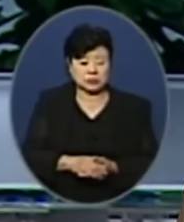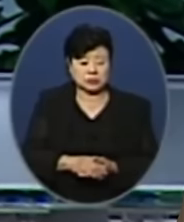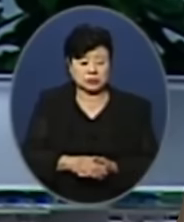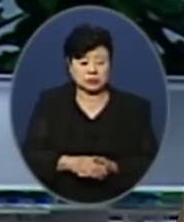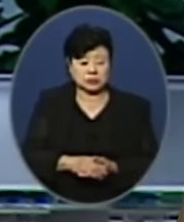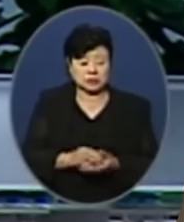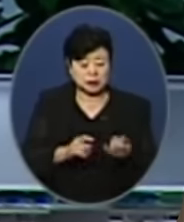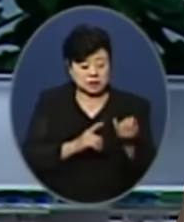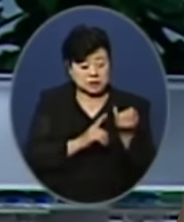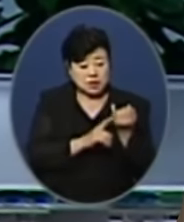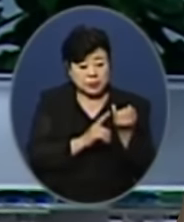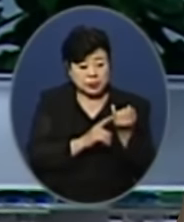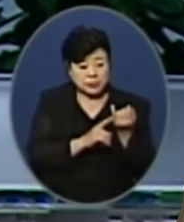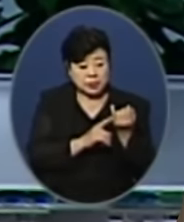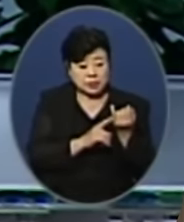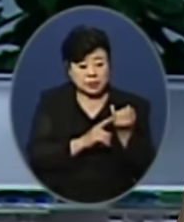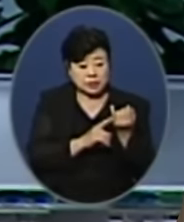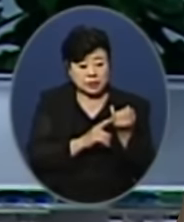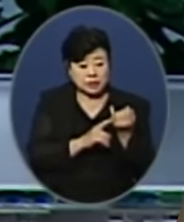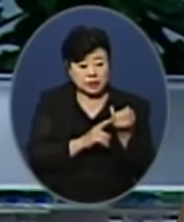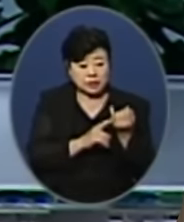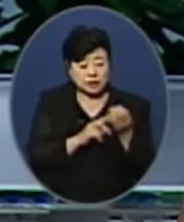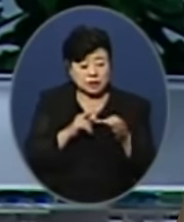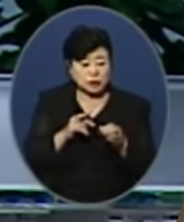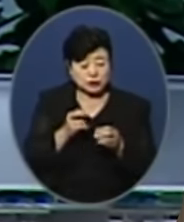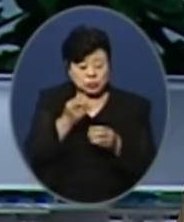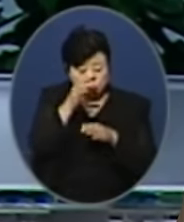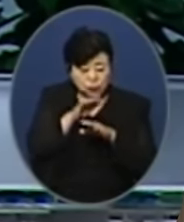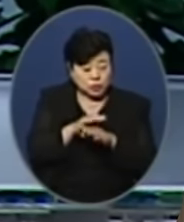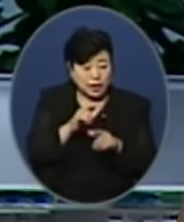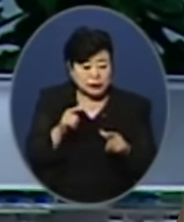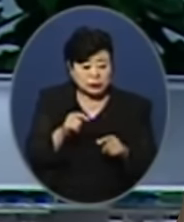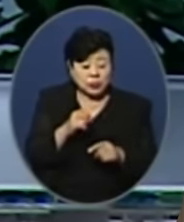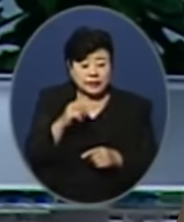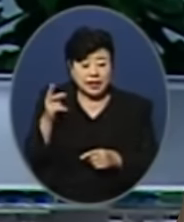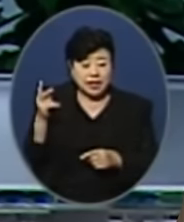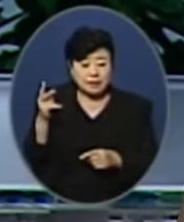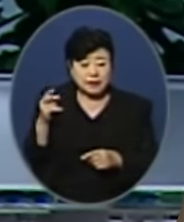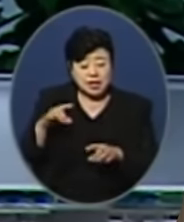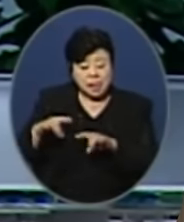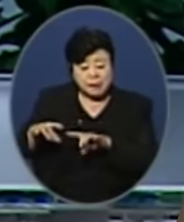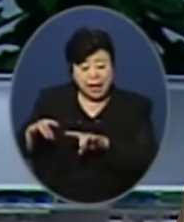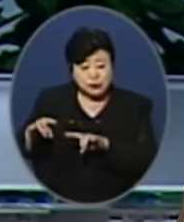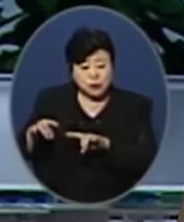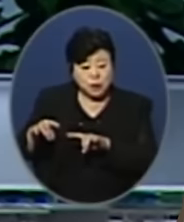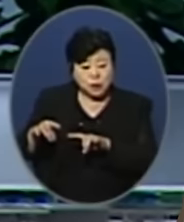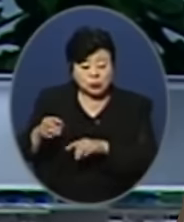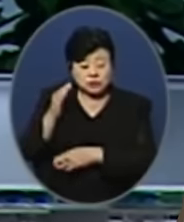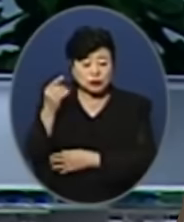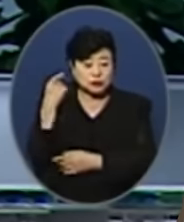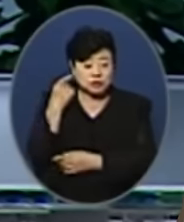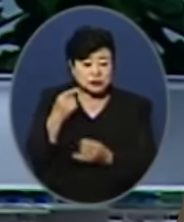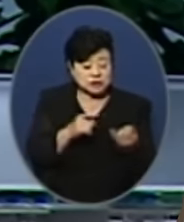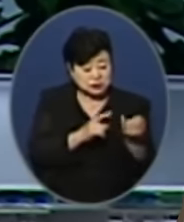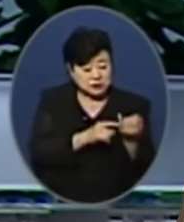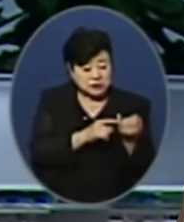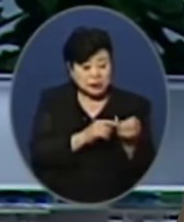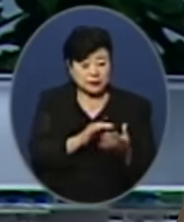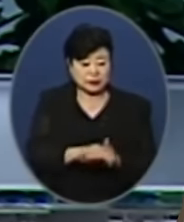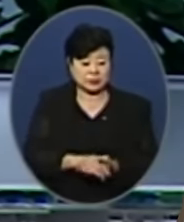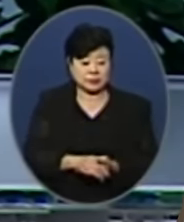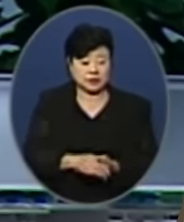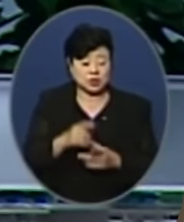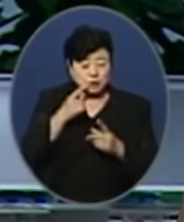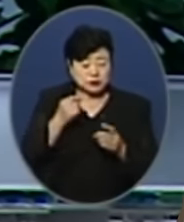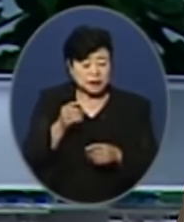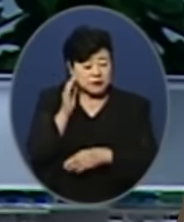그 자매님은 우리 교회 교인이 아니고 텔레비 방송을 통해서 저희 설교를 들었는데 아, 조 목사님